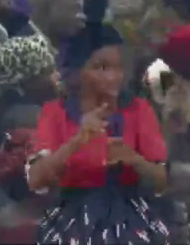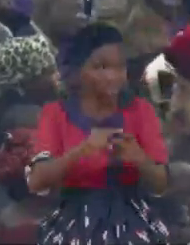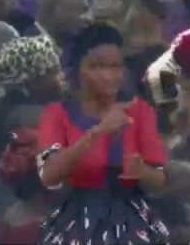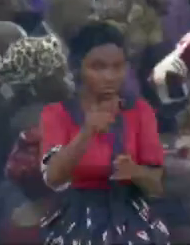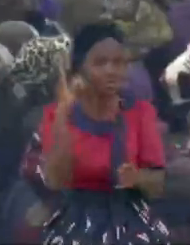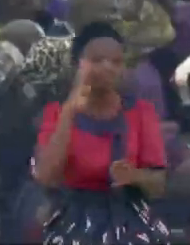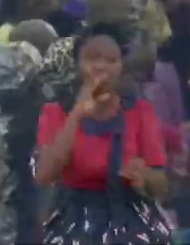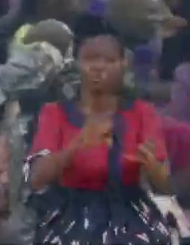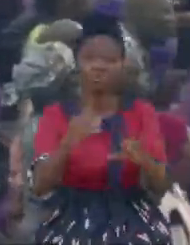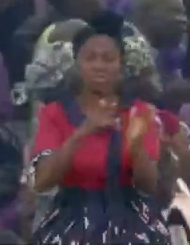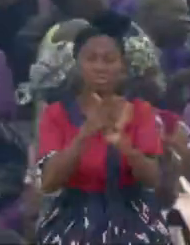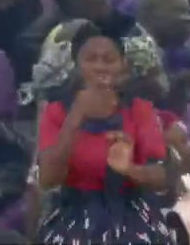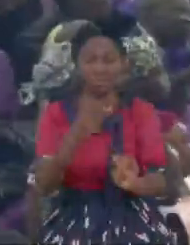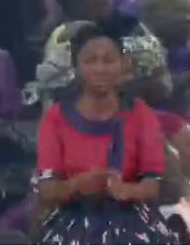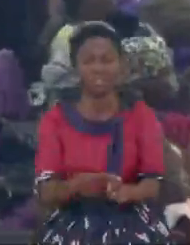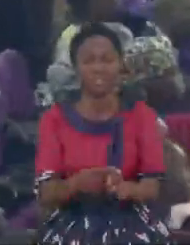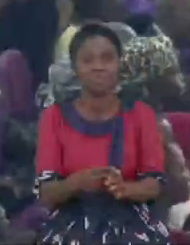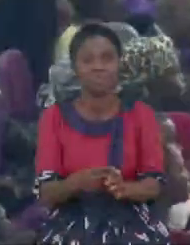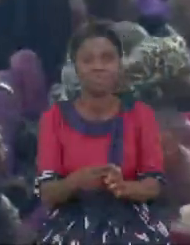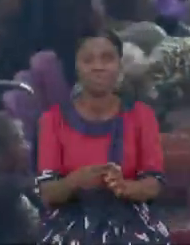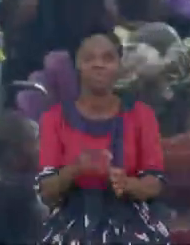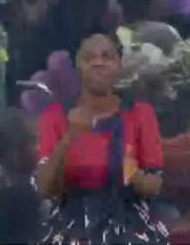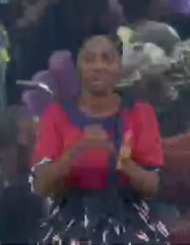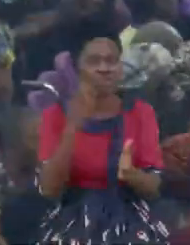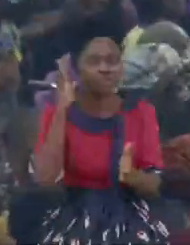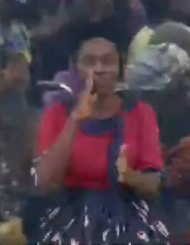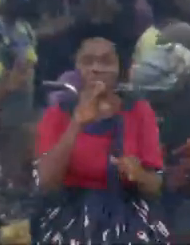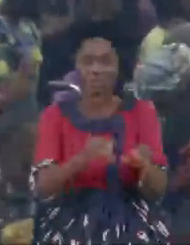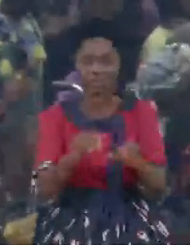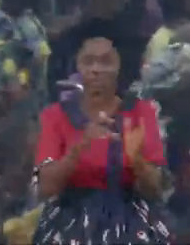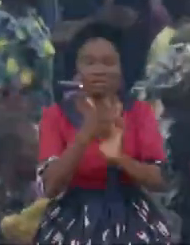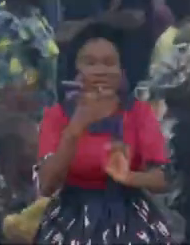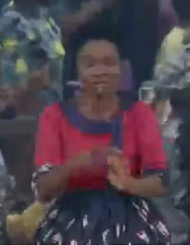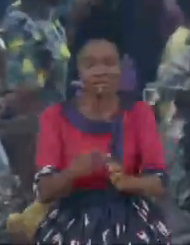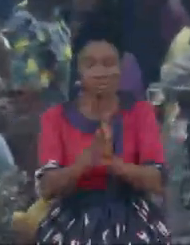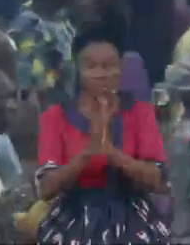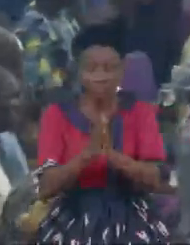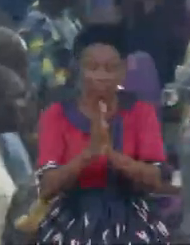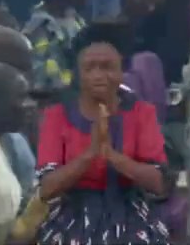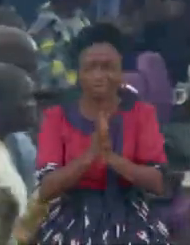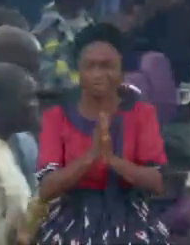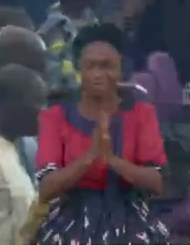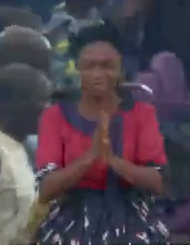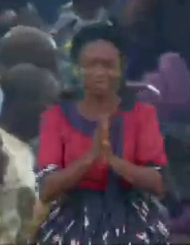la raison pour laquelle la parole t'a été envoyée sera accomplie. Ce sera accompli.